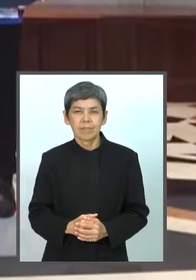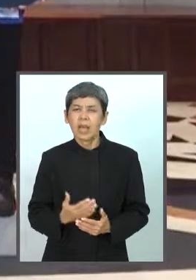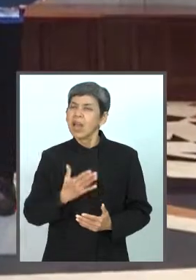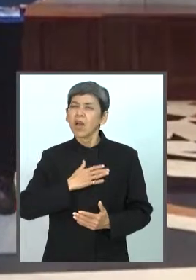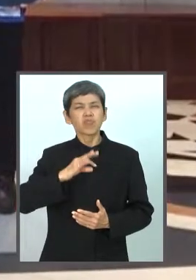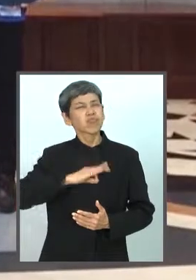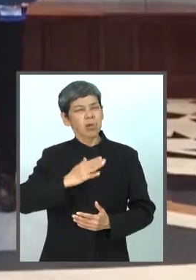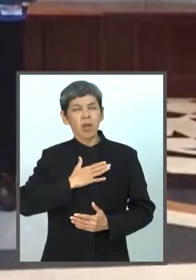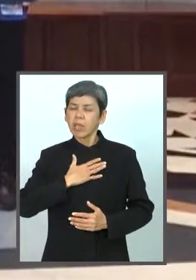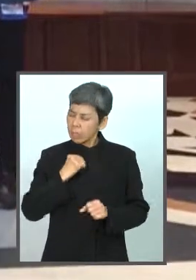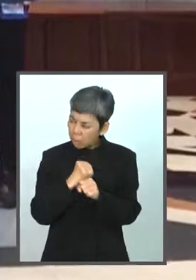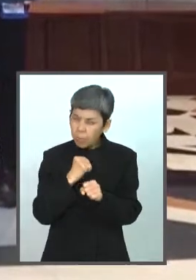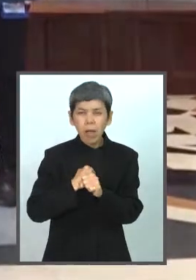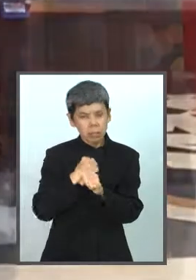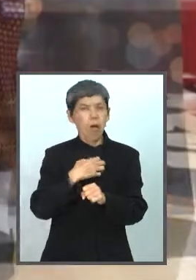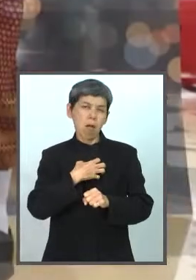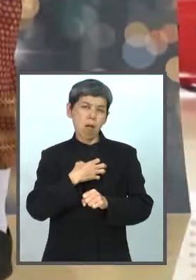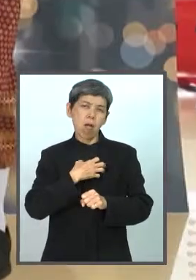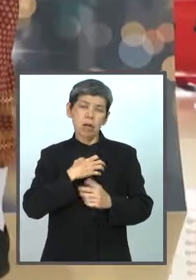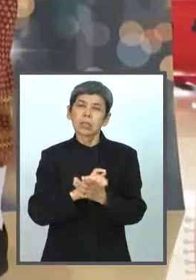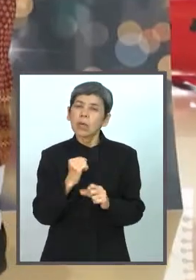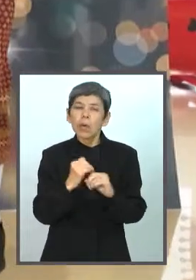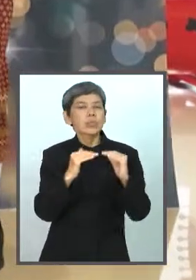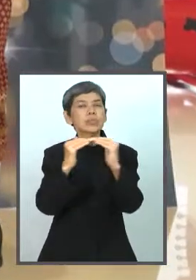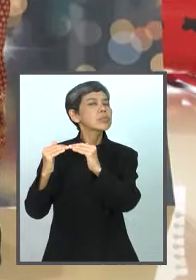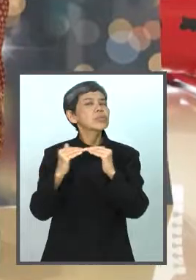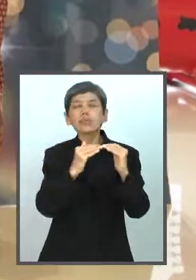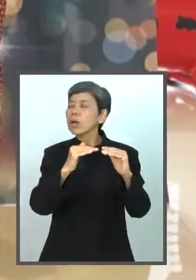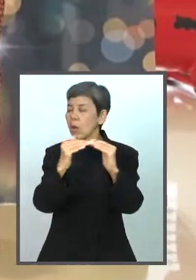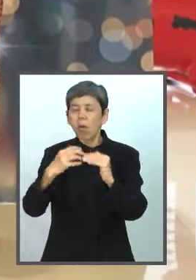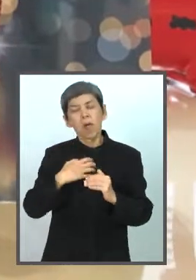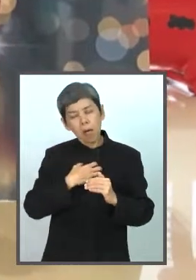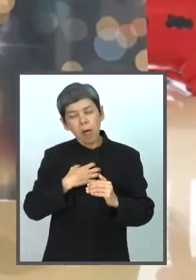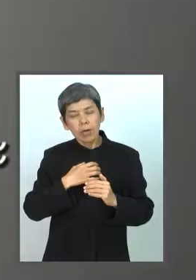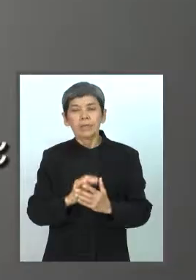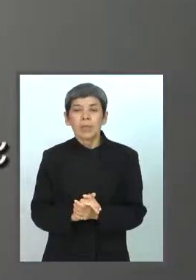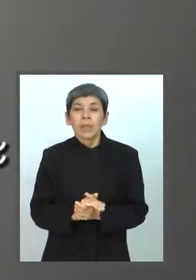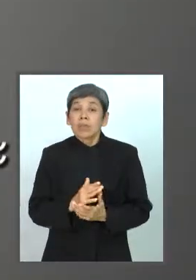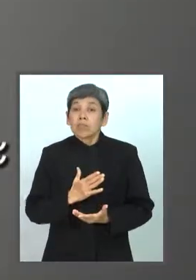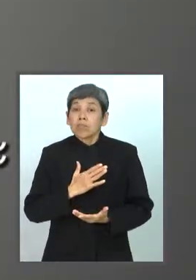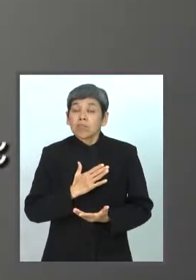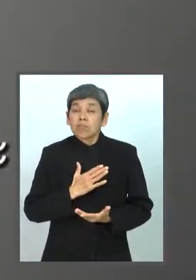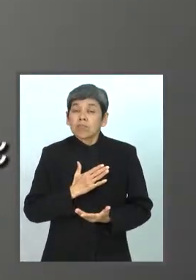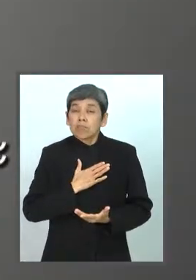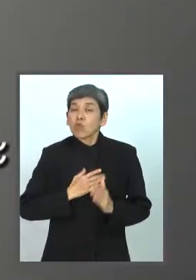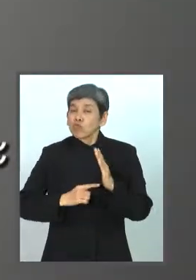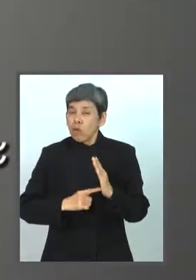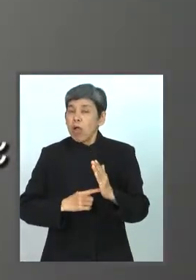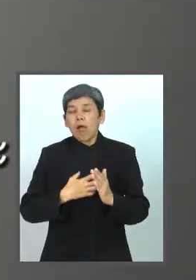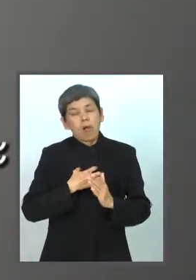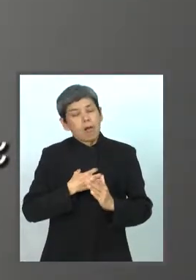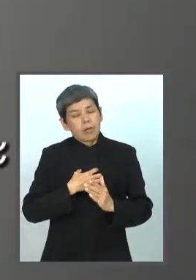หมือนเรารู้สึกว่าเราอยากทำงานให้เท่าเทียมกับทุกคนแล้วก็อยากเป็นตัวอย่างให้กับเด็กๆ